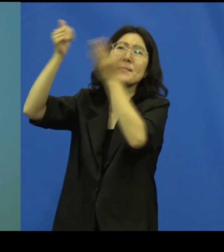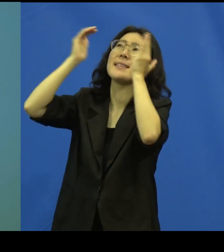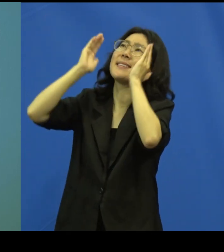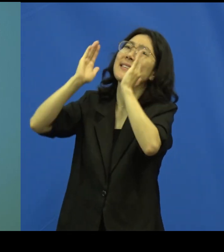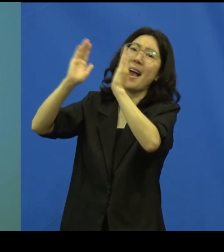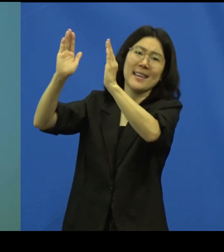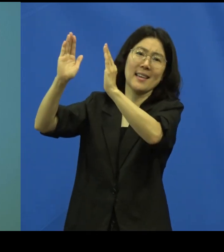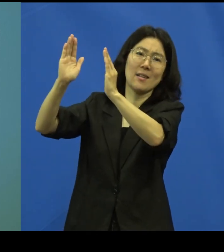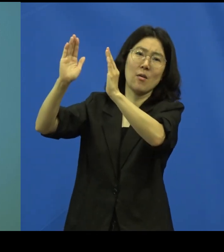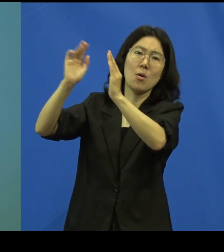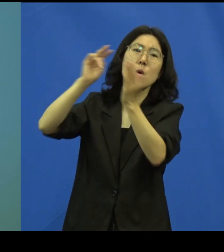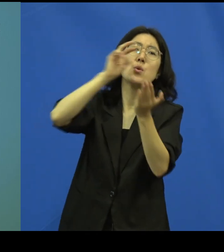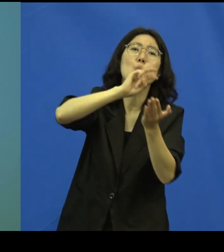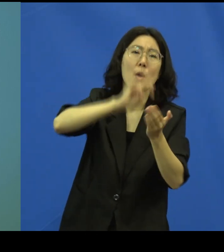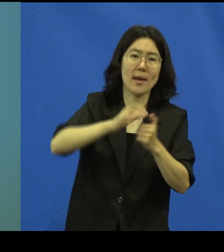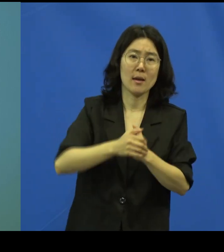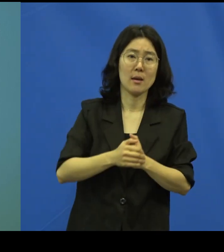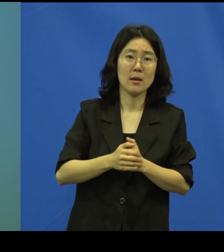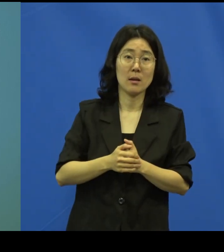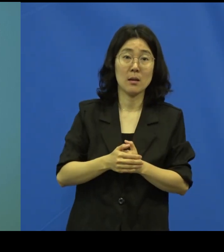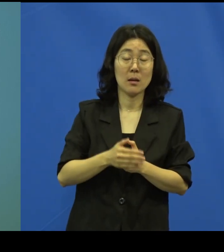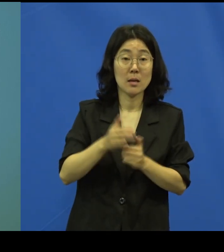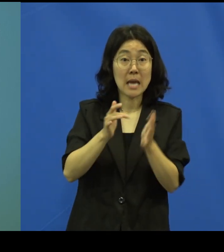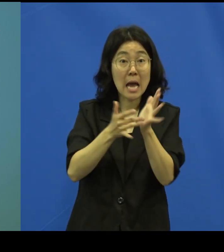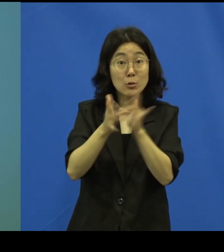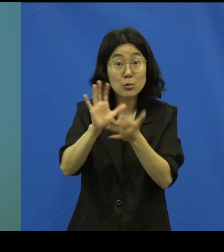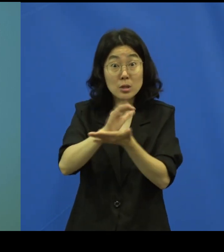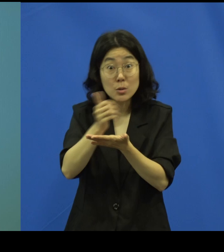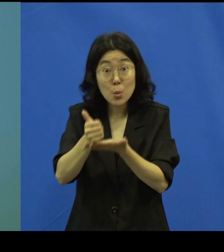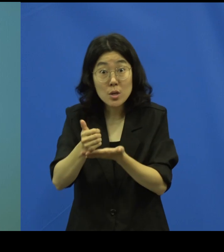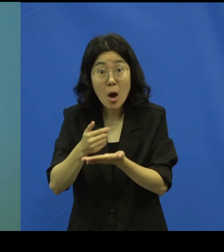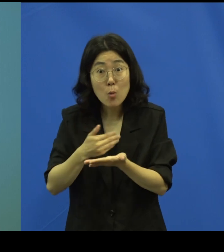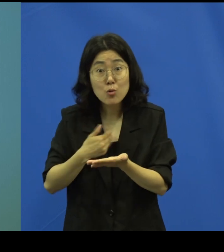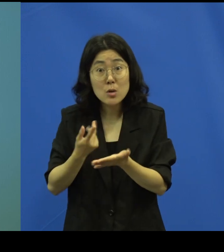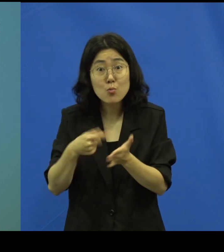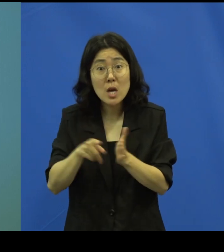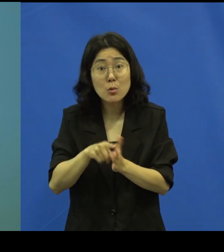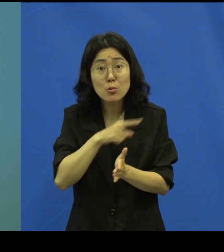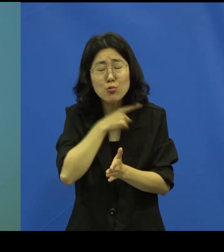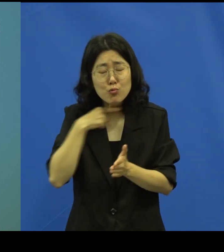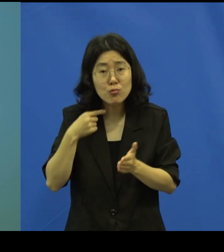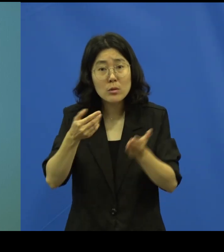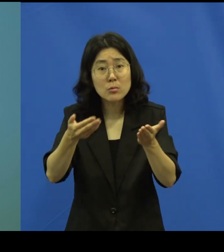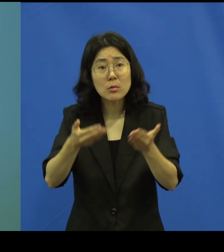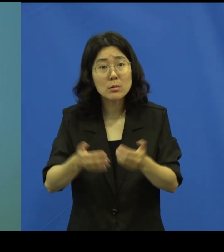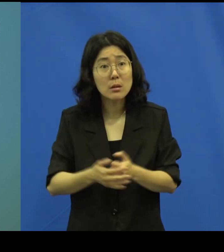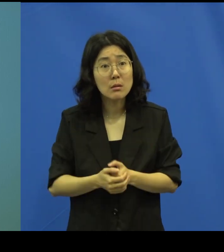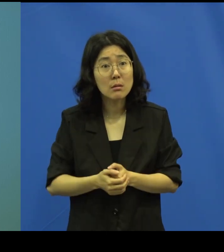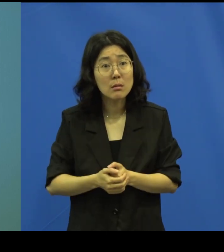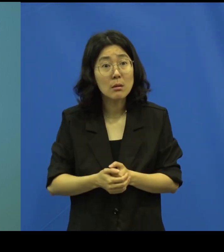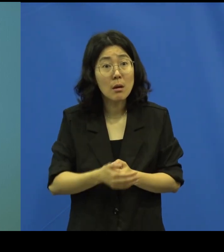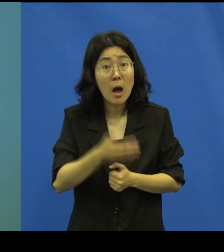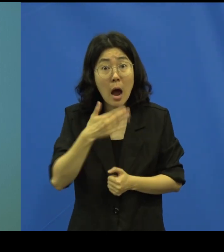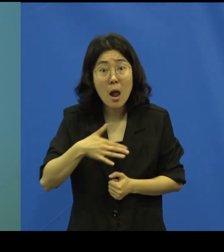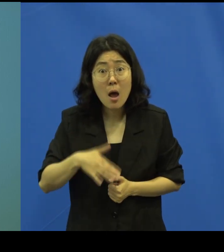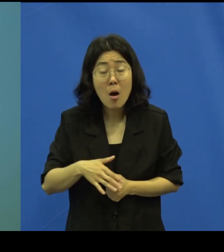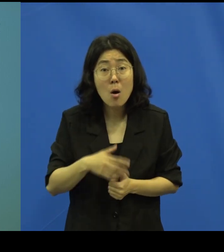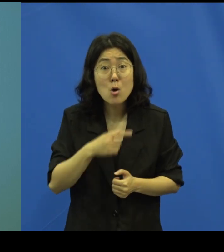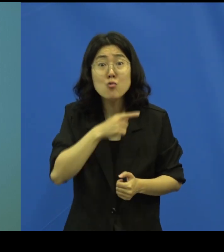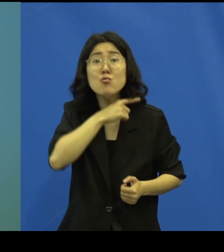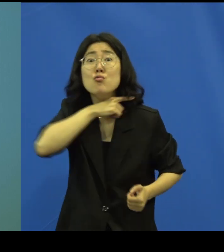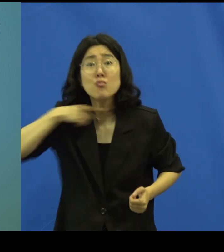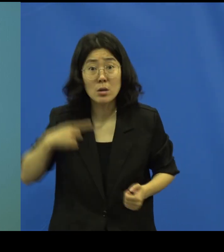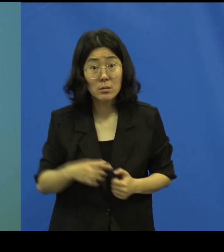그 예수 그리스도는 우리 죄를 위하여 죽임을 당하신 중재자이시다는 거죠. 그래서 그 주님을 향하여